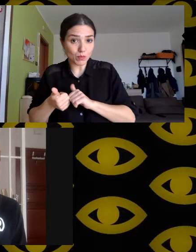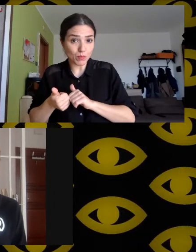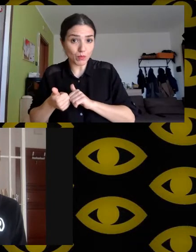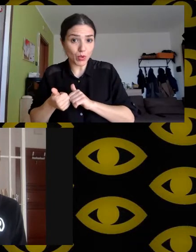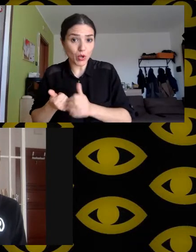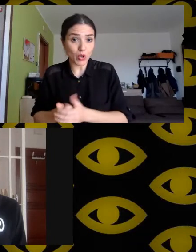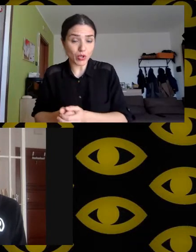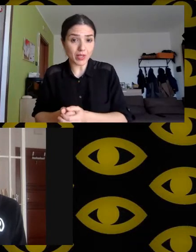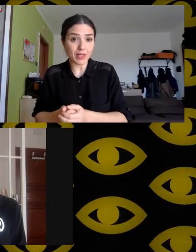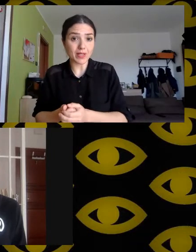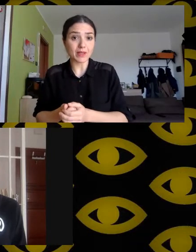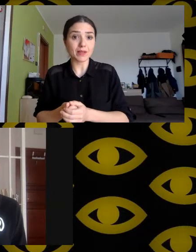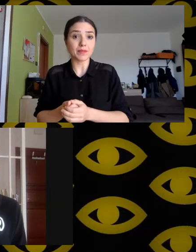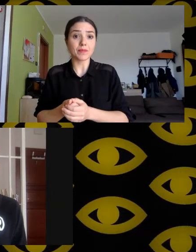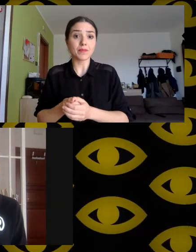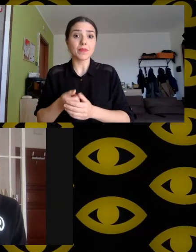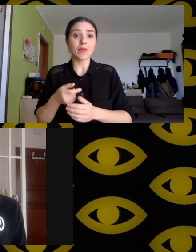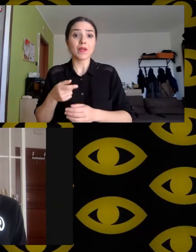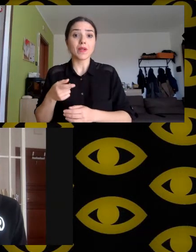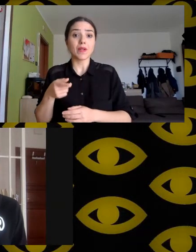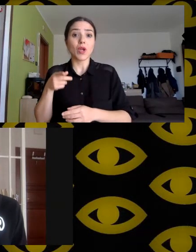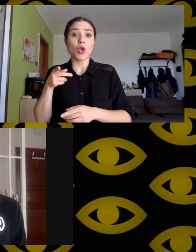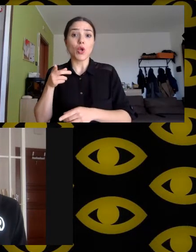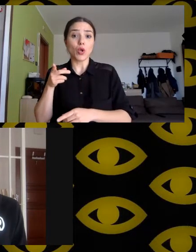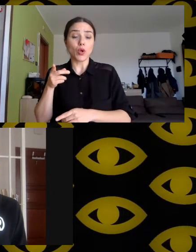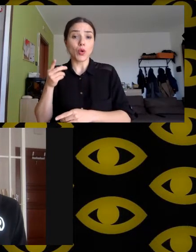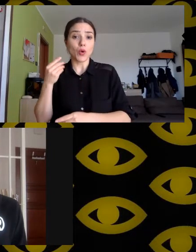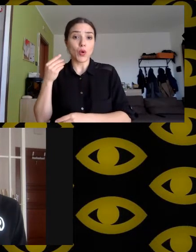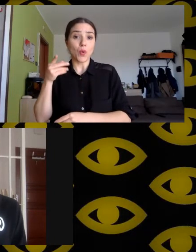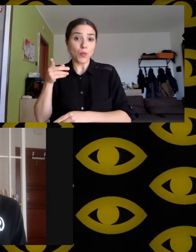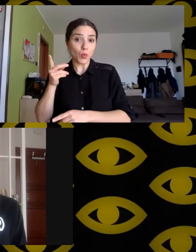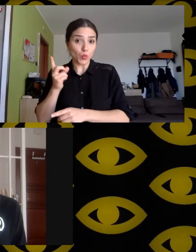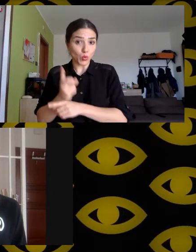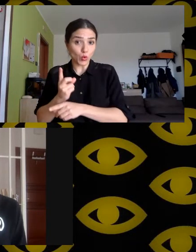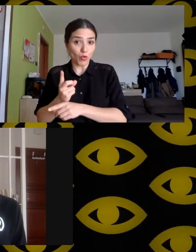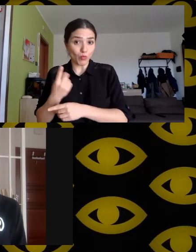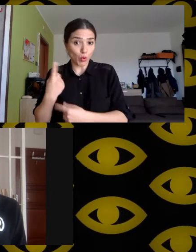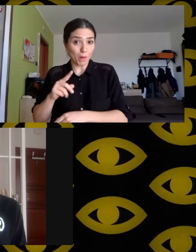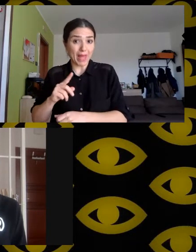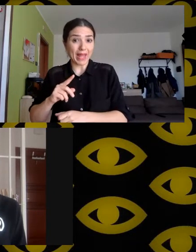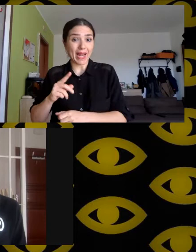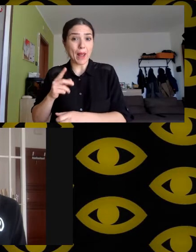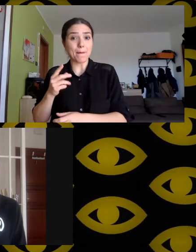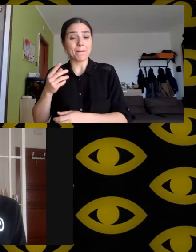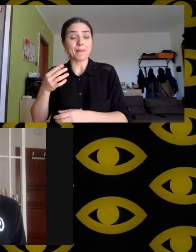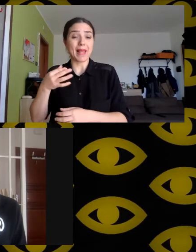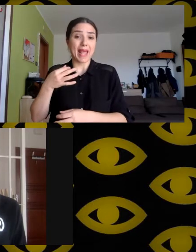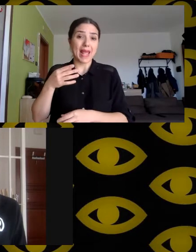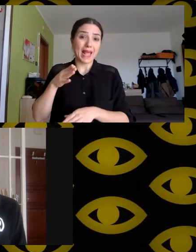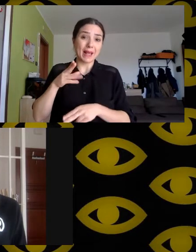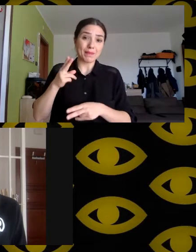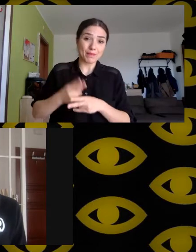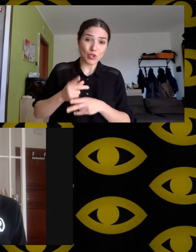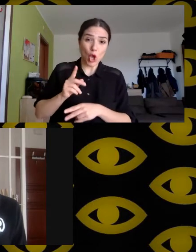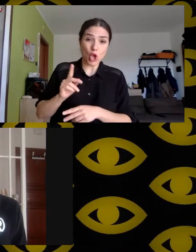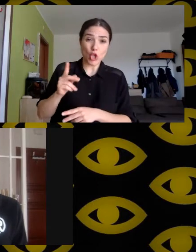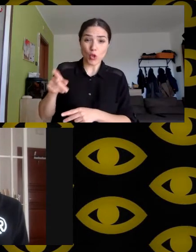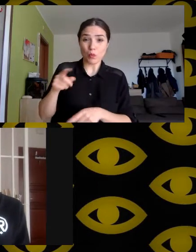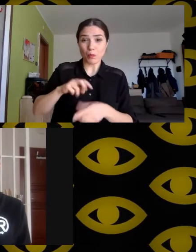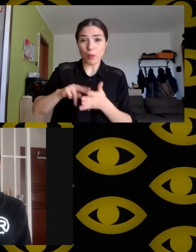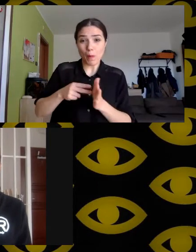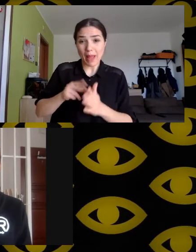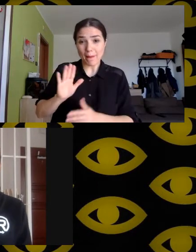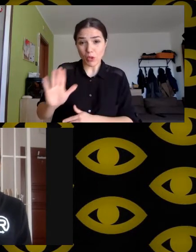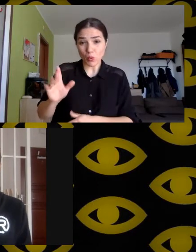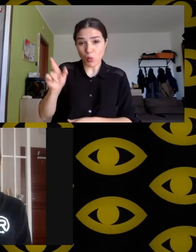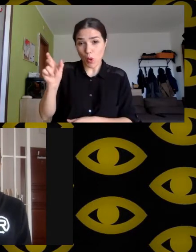delle persone non vedenti. È stato così? Hai dovuto fermarti anche negli allenamamenti per questa ragione specifica? Non ne hanno mai parlato, è